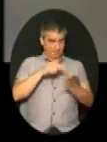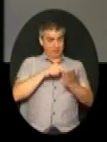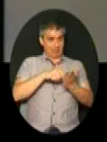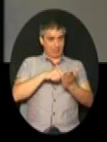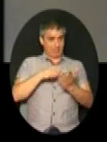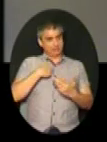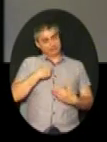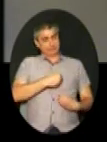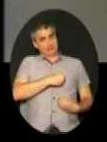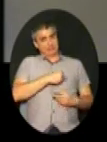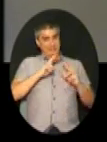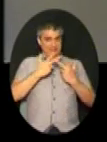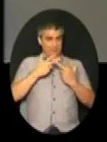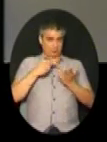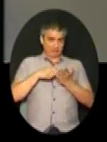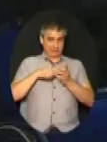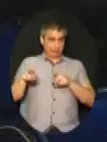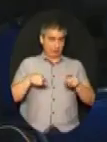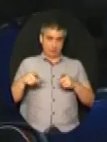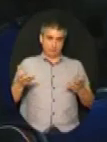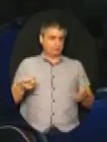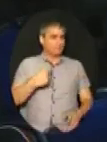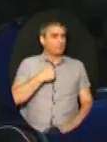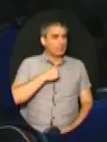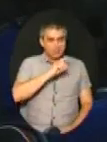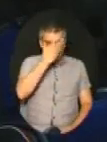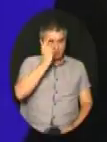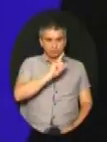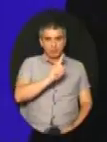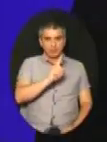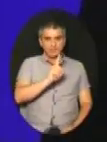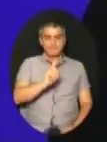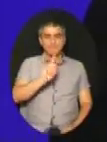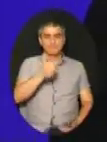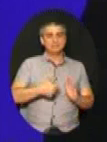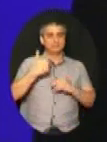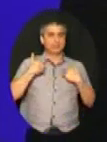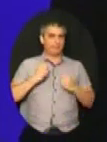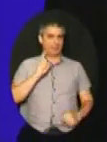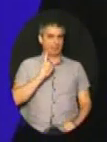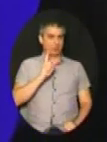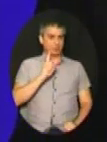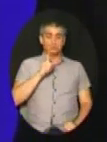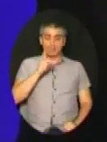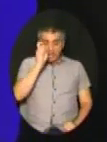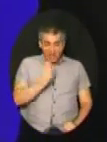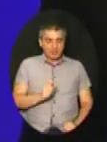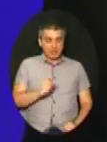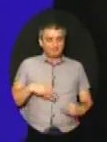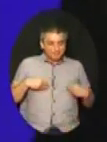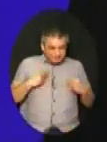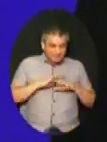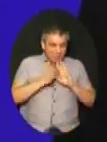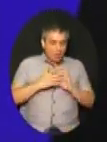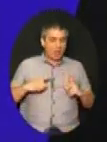שיש איזושהי סימפתיה בציבור מסיבה כזו או אחרת? אני לא שוכח מי הוא שר הביטחון. זה אדם שהקדיש את